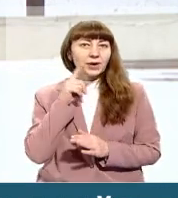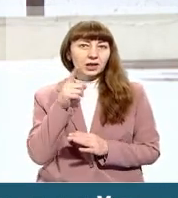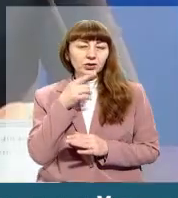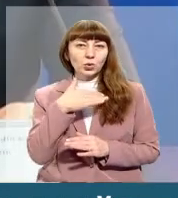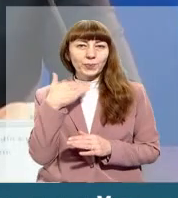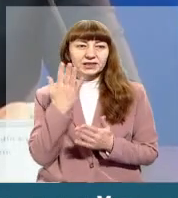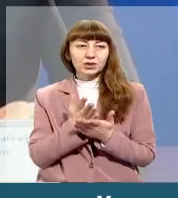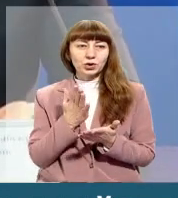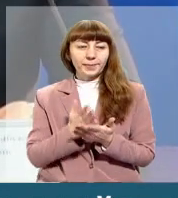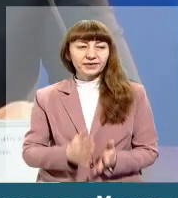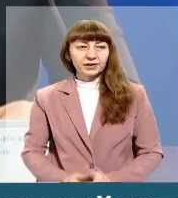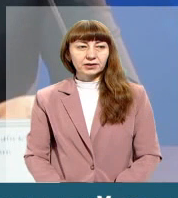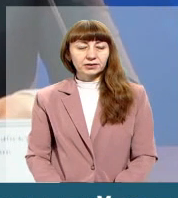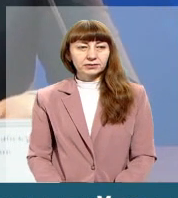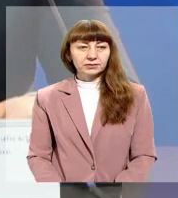мясной породы.